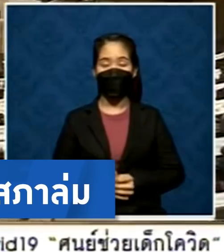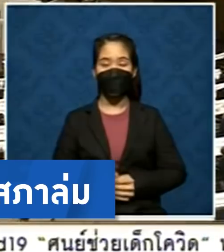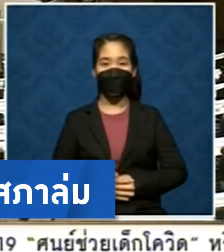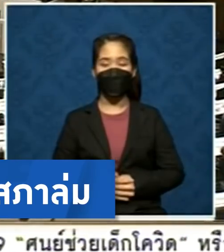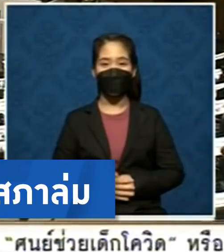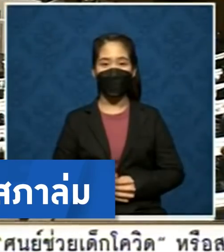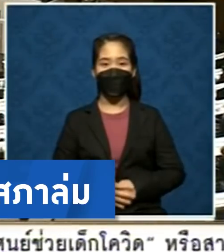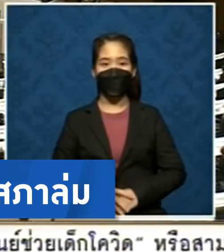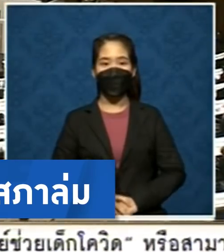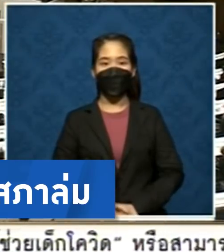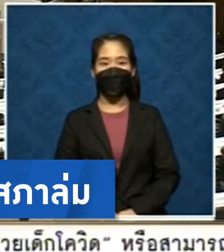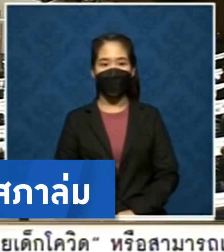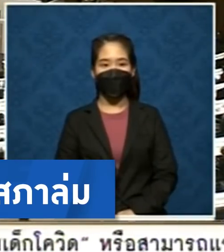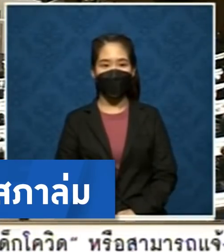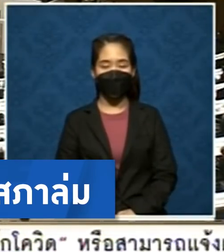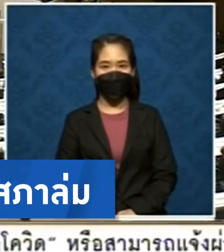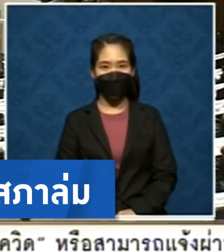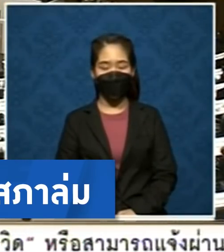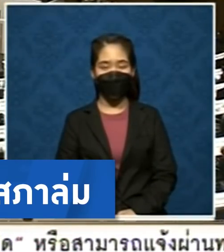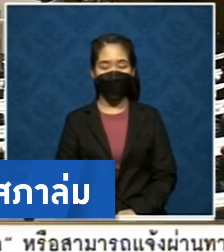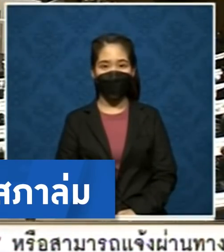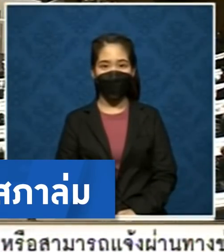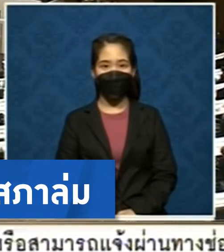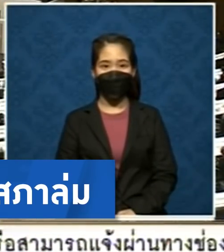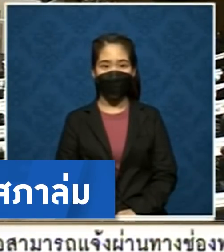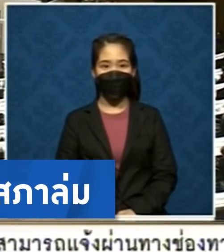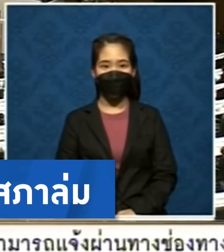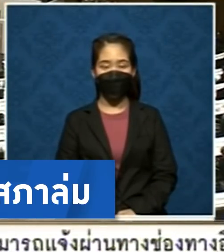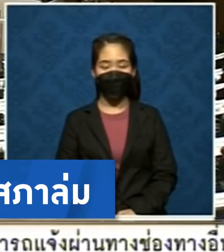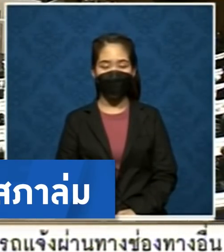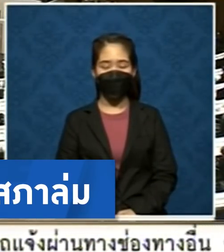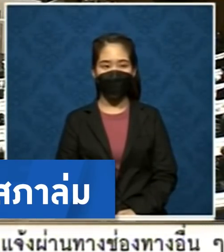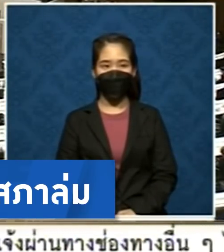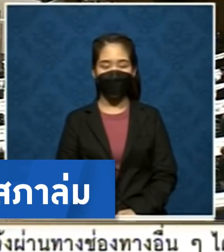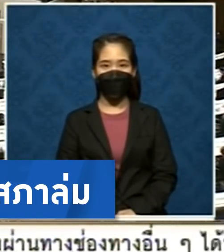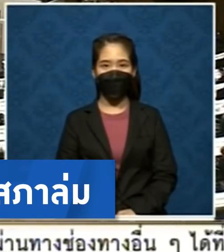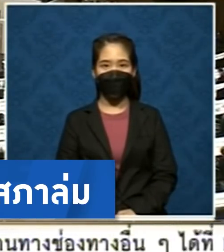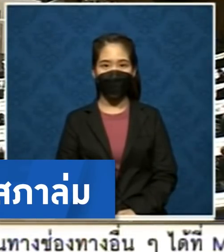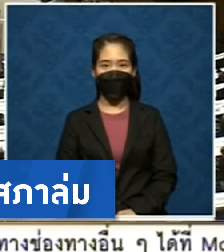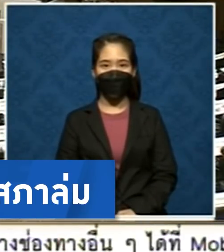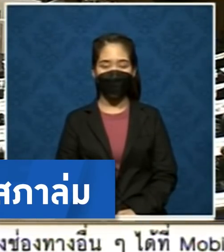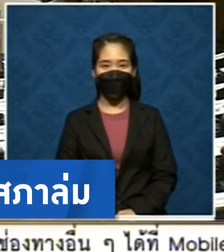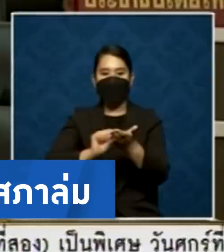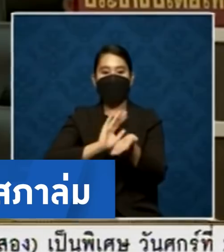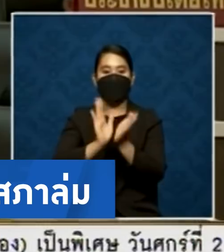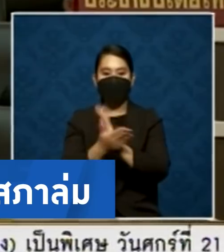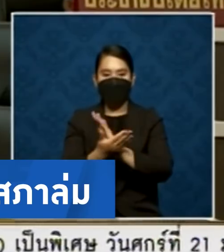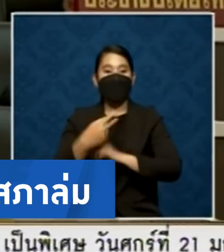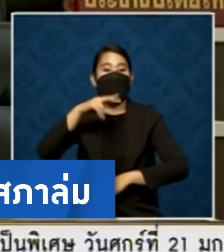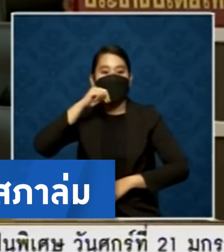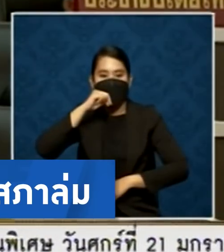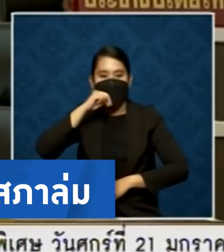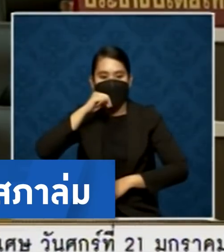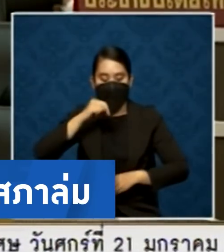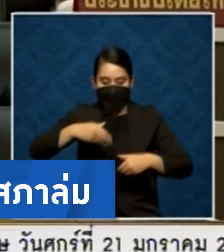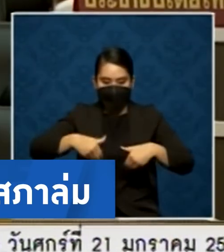พักนึงคือพรรคไทยรักธรรมนั้นก็มีการให้สัมภาษณ์ว่าไม่ไปกับกลุ่มธรรมนัสอย่างแน่นอนนะครับเราต้องบนนะครับว่าจะไป